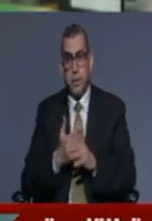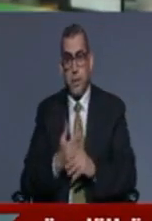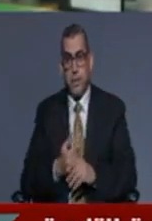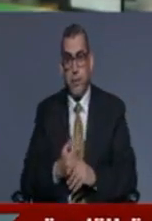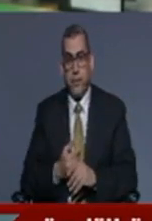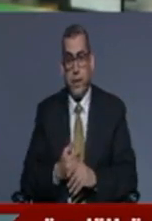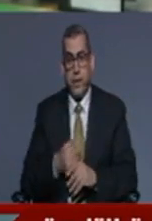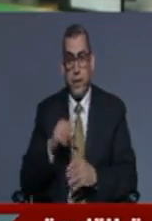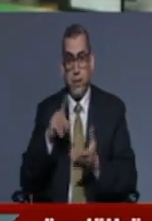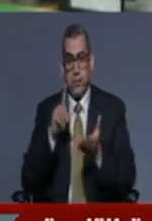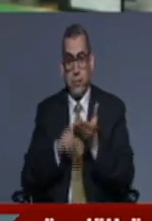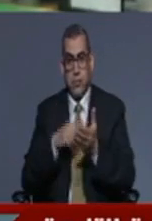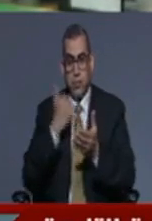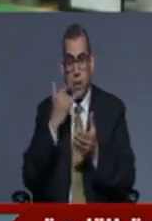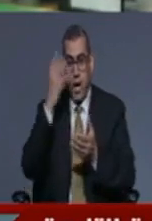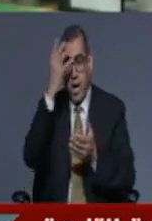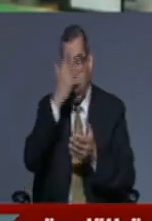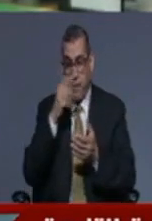جعلت في أفريقيا